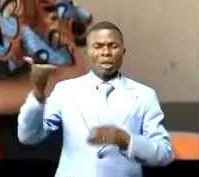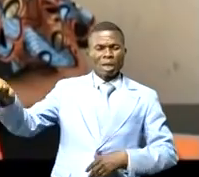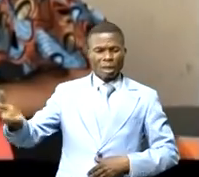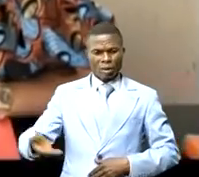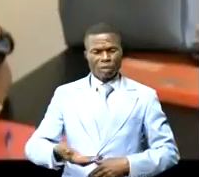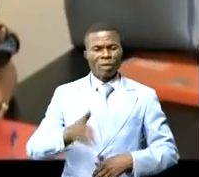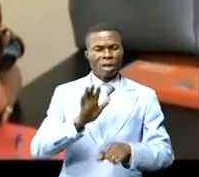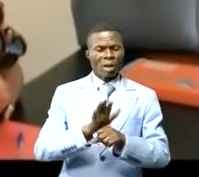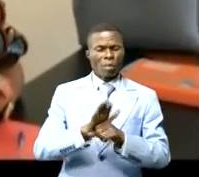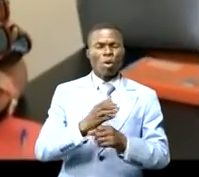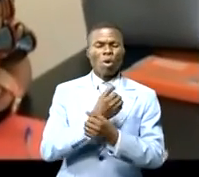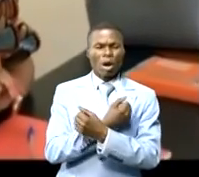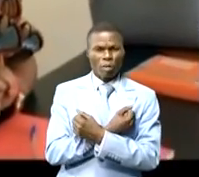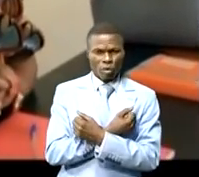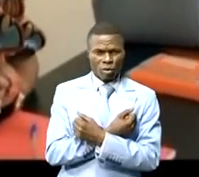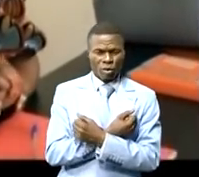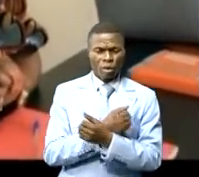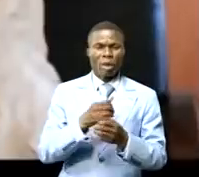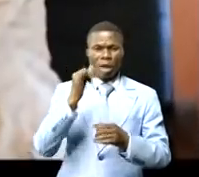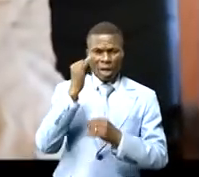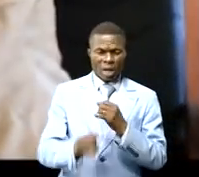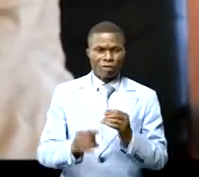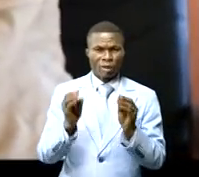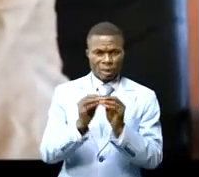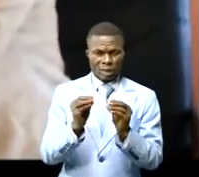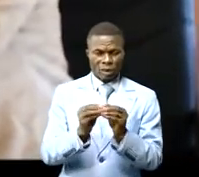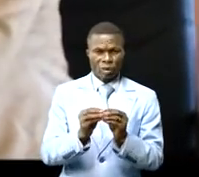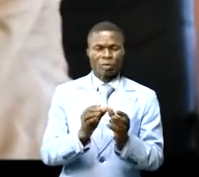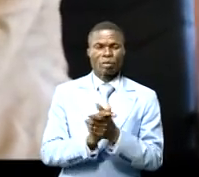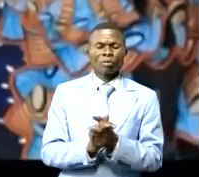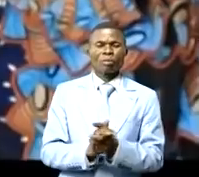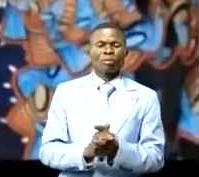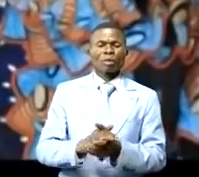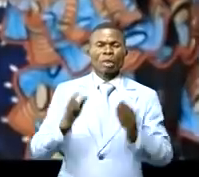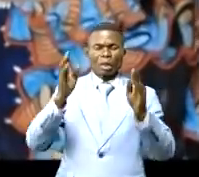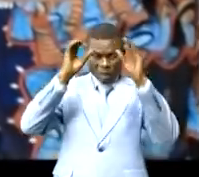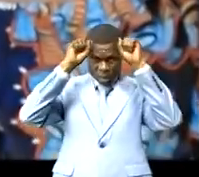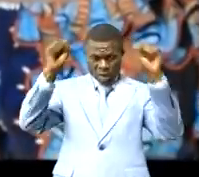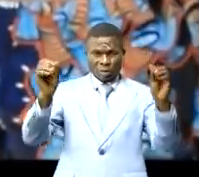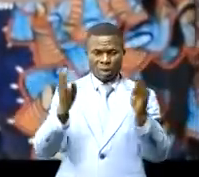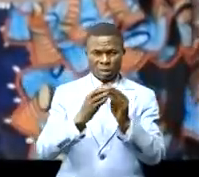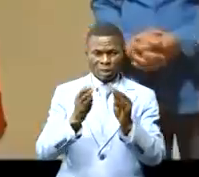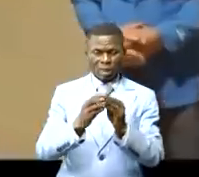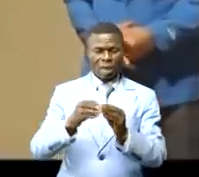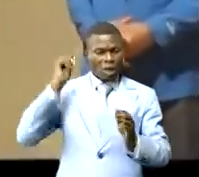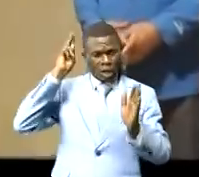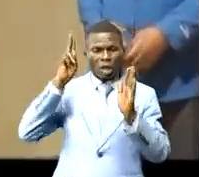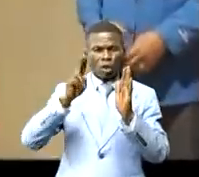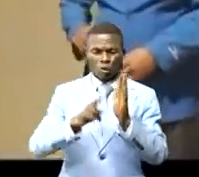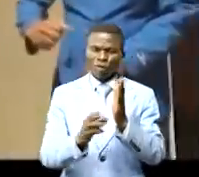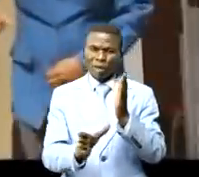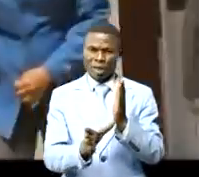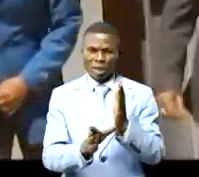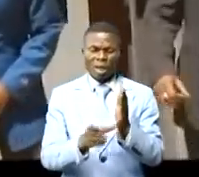toute convivialité. En sortir, le chef de l'exécutif provincial par intérim relie sa langue. Devant